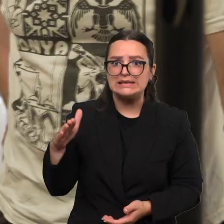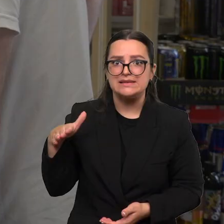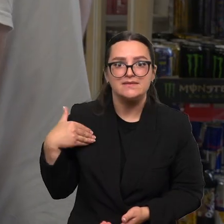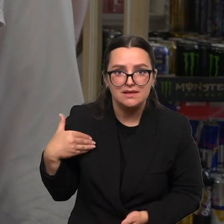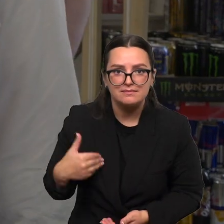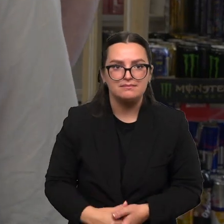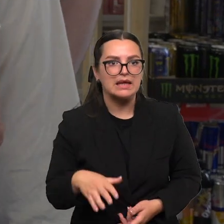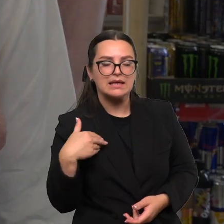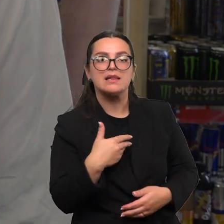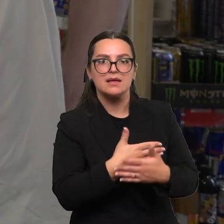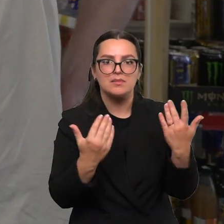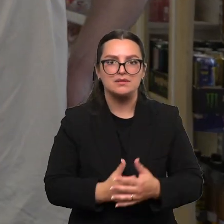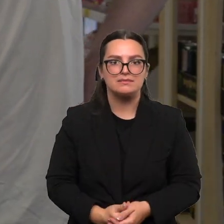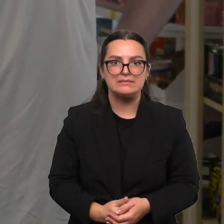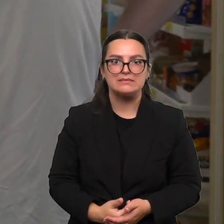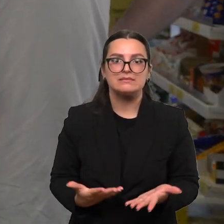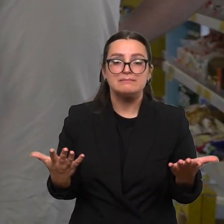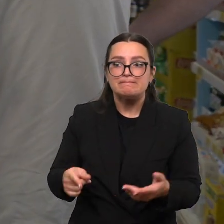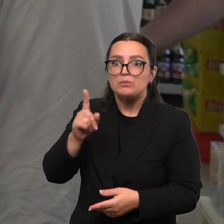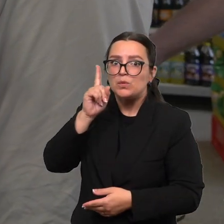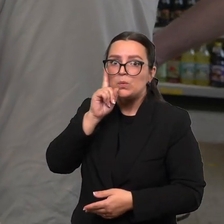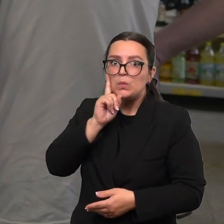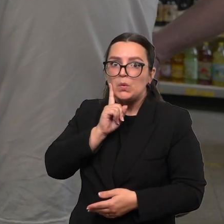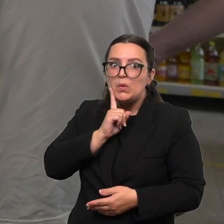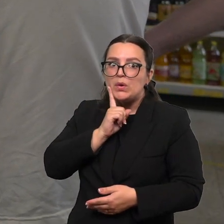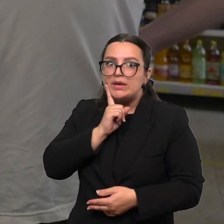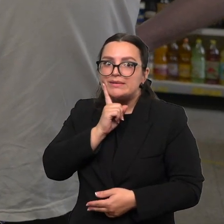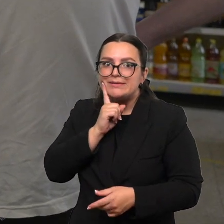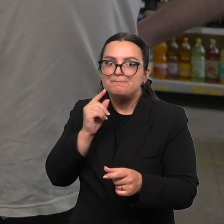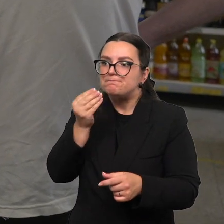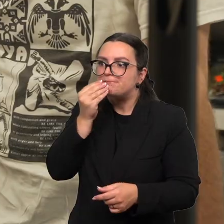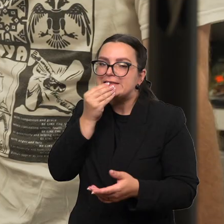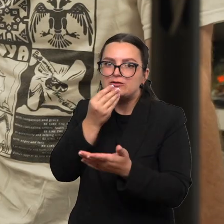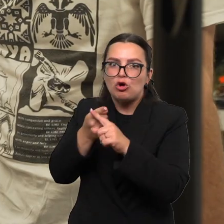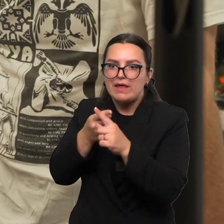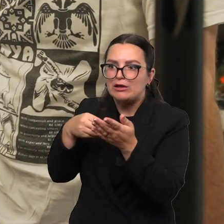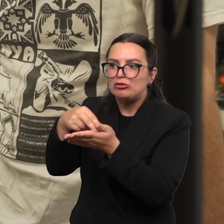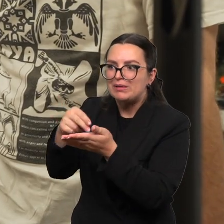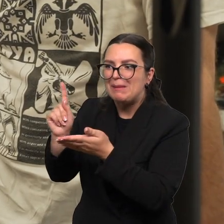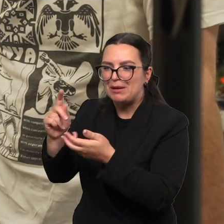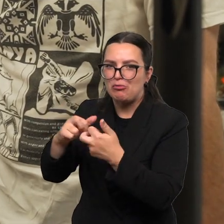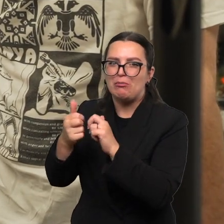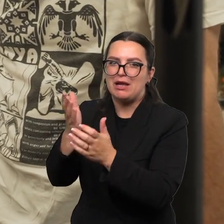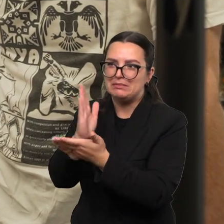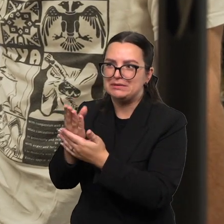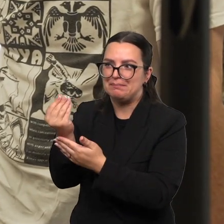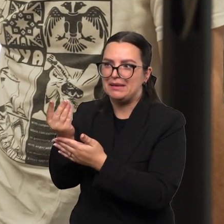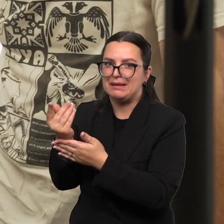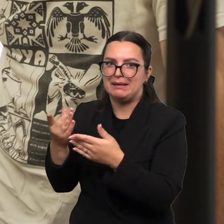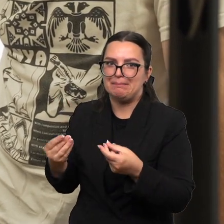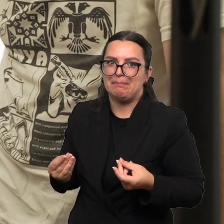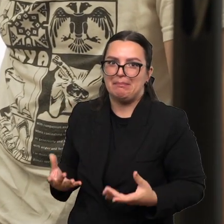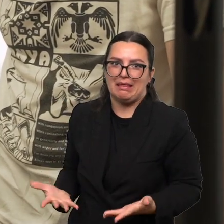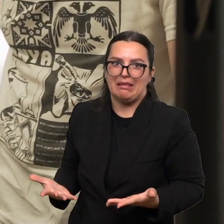Sveiki. Labadiena. Mes norim įsigyti šio veito iš jūsų parduotuvės, bet turim problemą. Pasibaigė